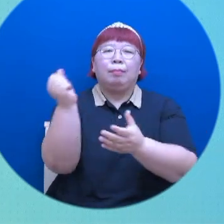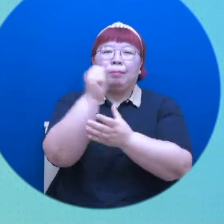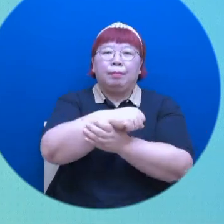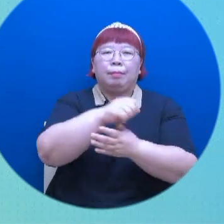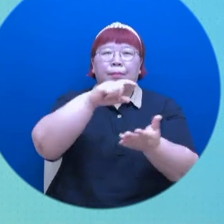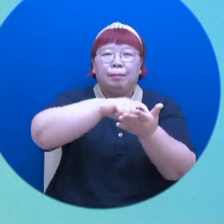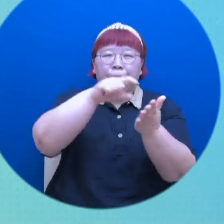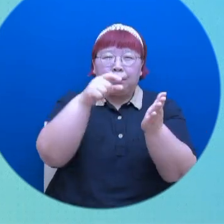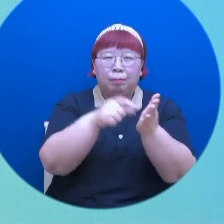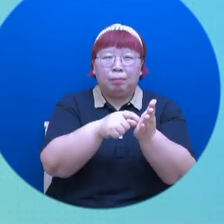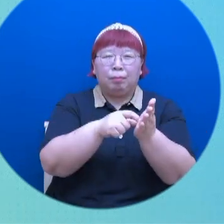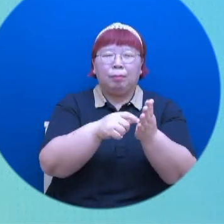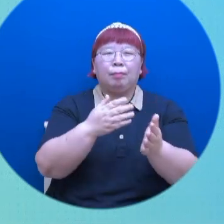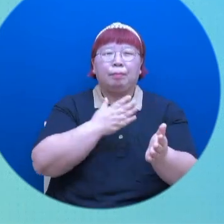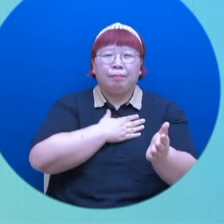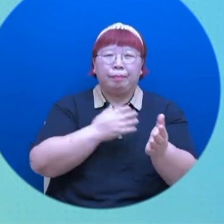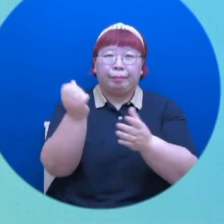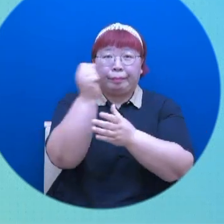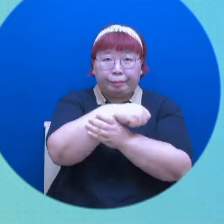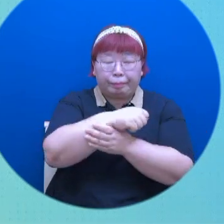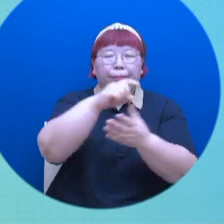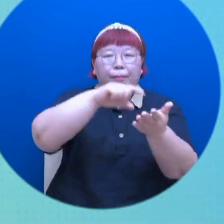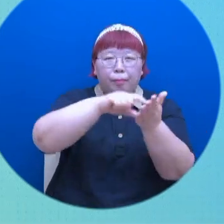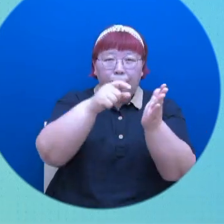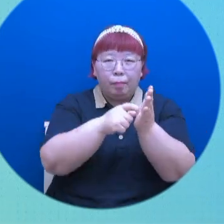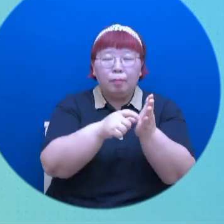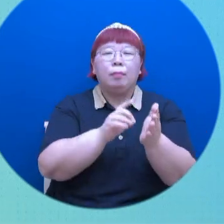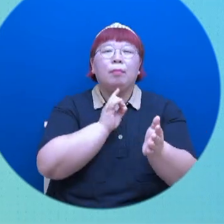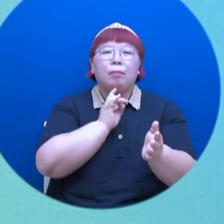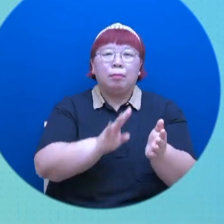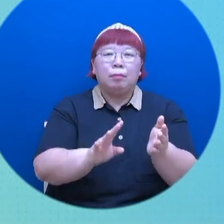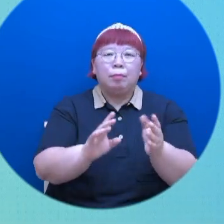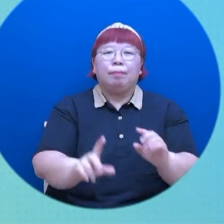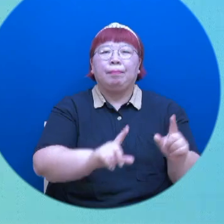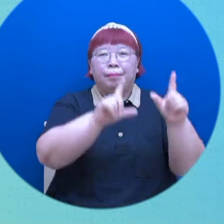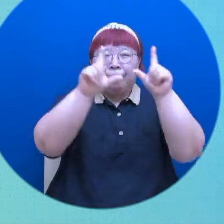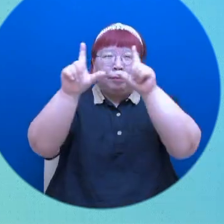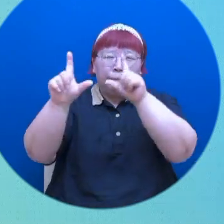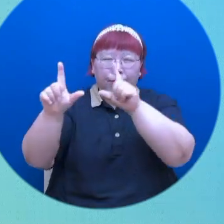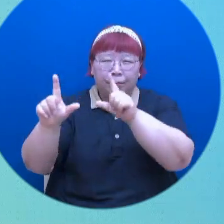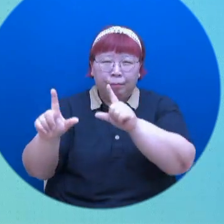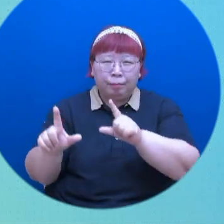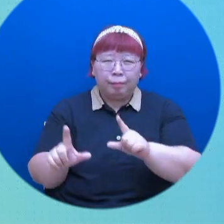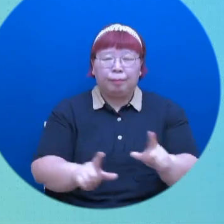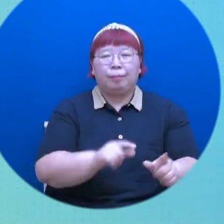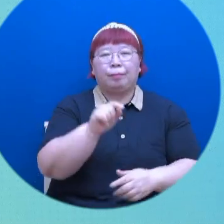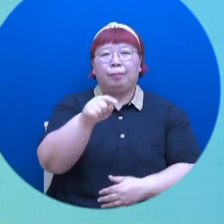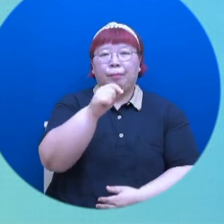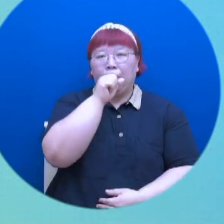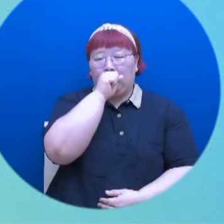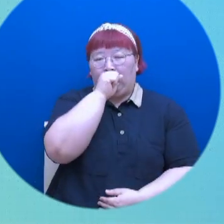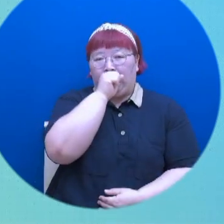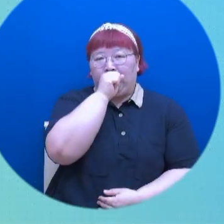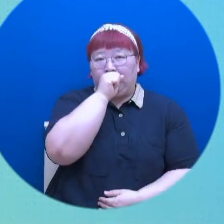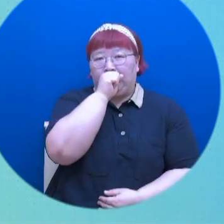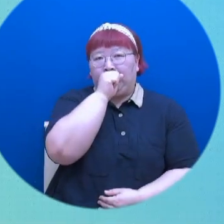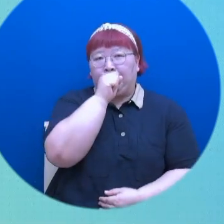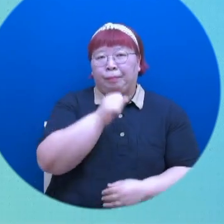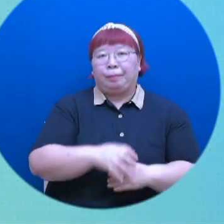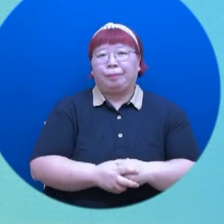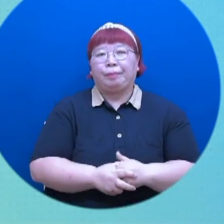만큼, 내가 허락한 것 그만큼만 누리며 살아가는 것이란다.